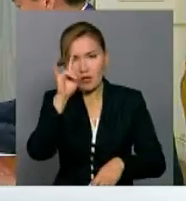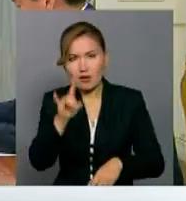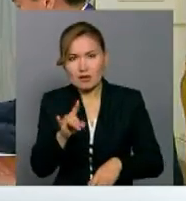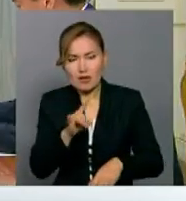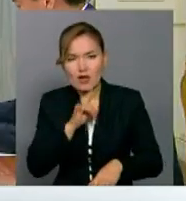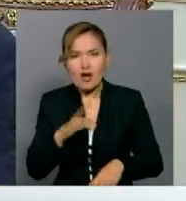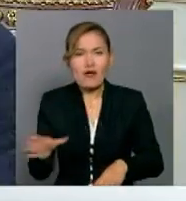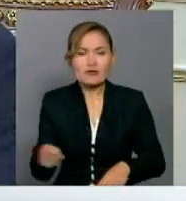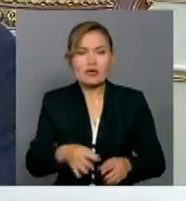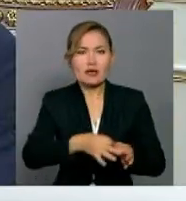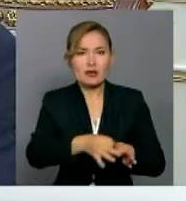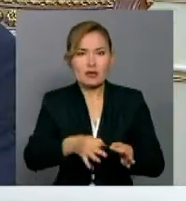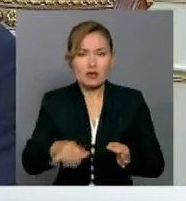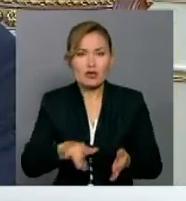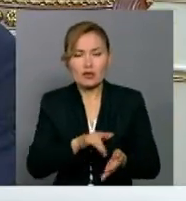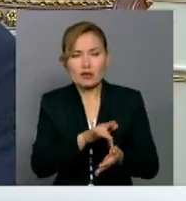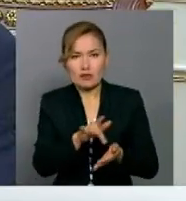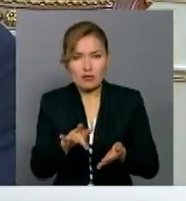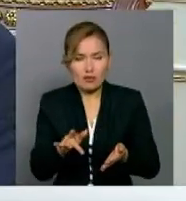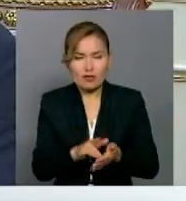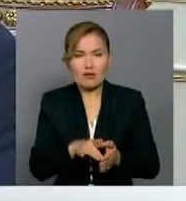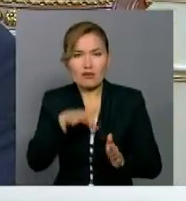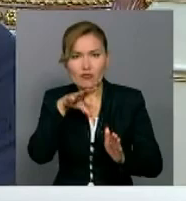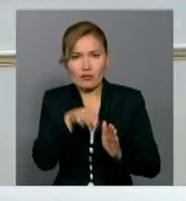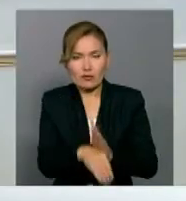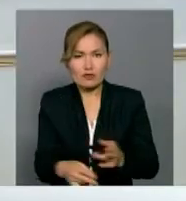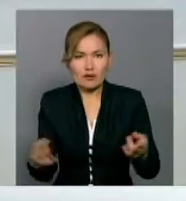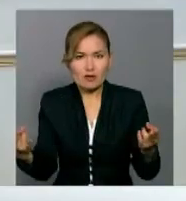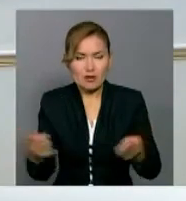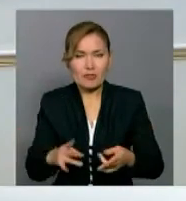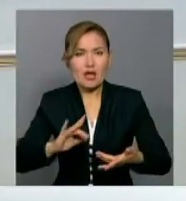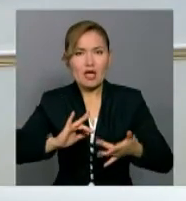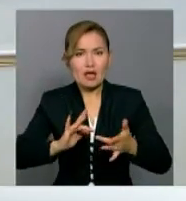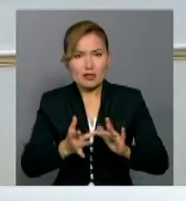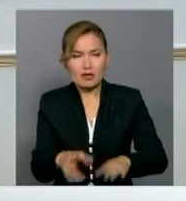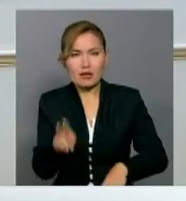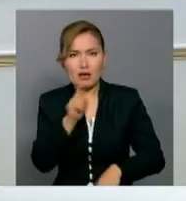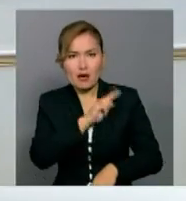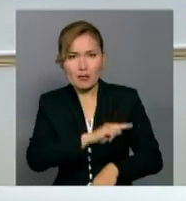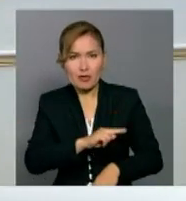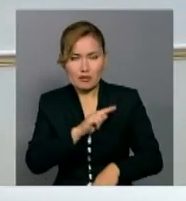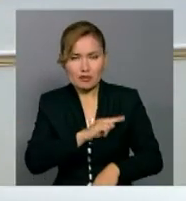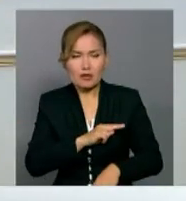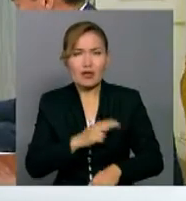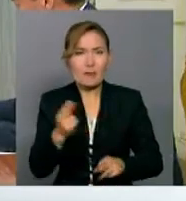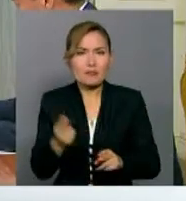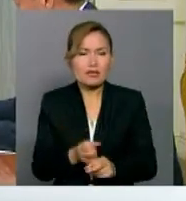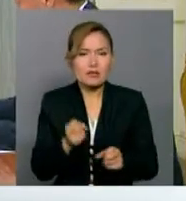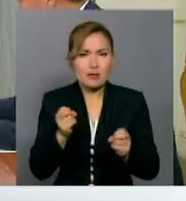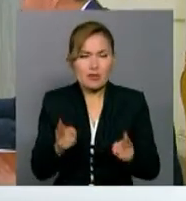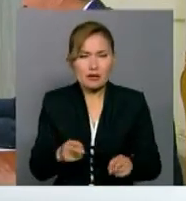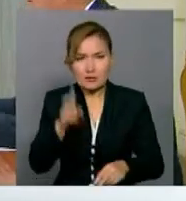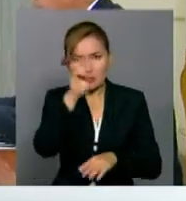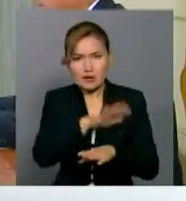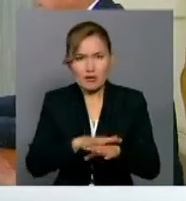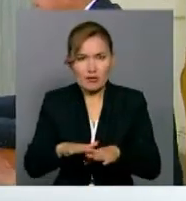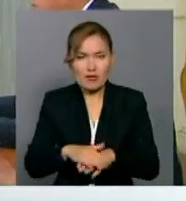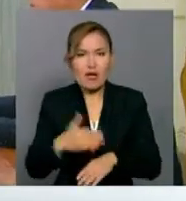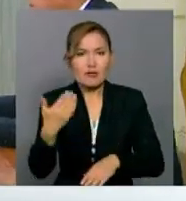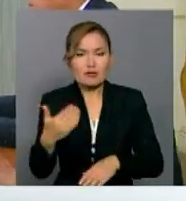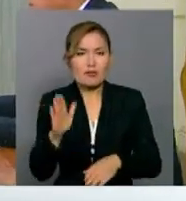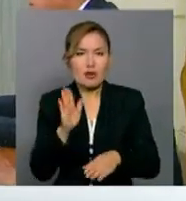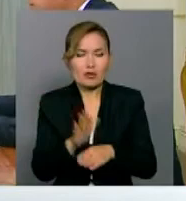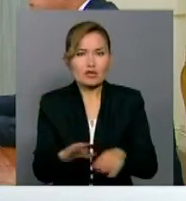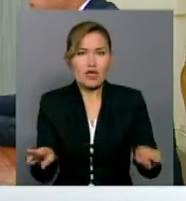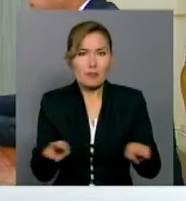регионов Казахстана. И кроме этого, работа в интернете, кибербезопасность страны. Все это поручено